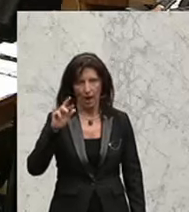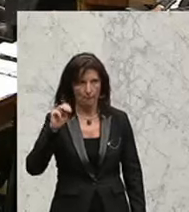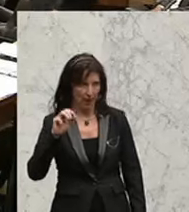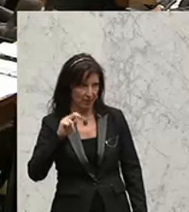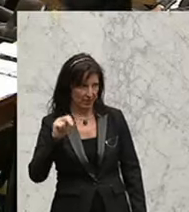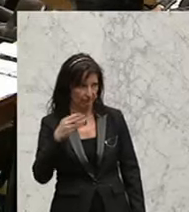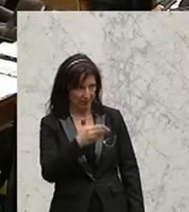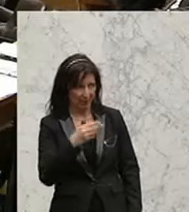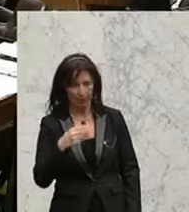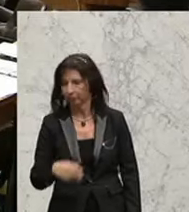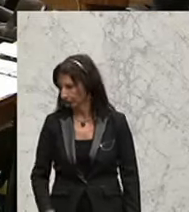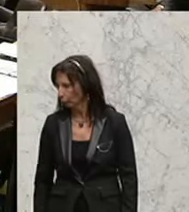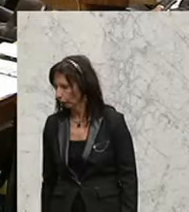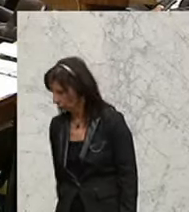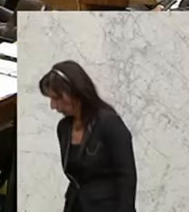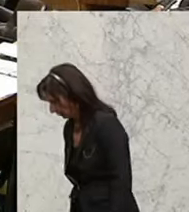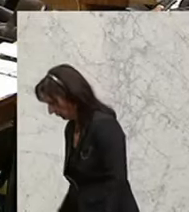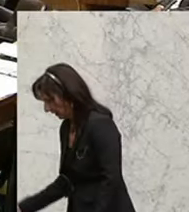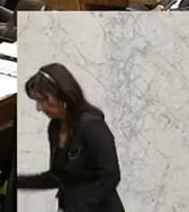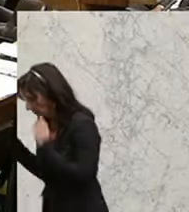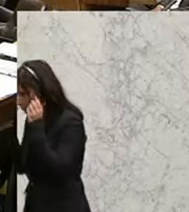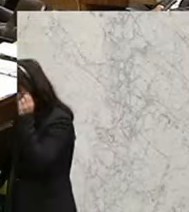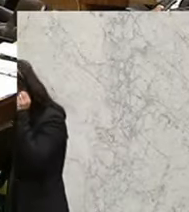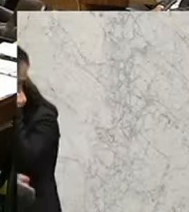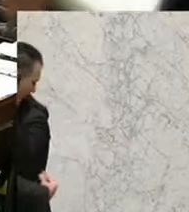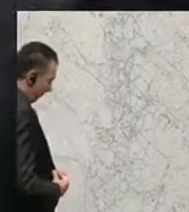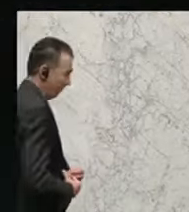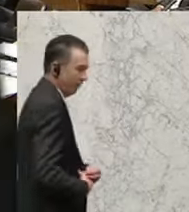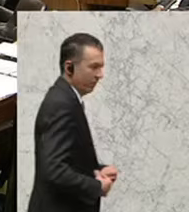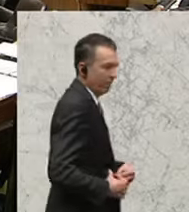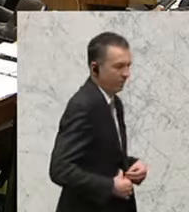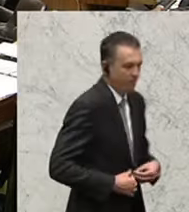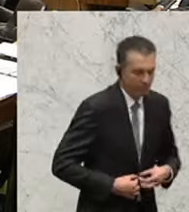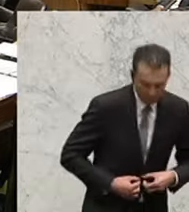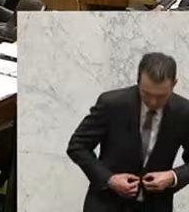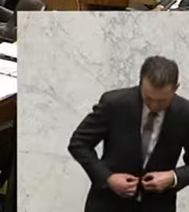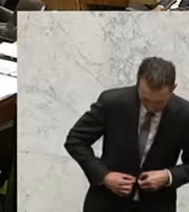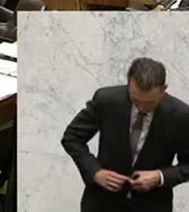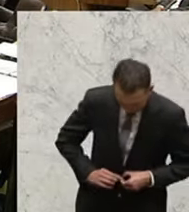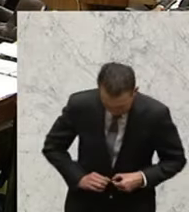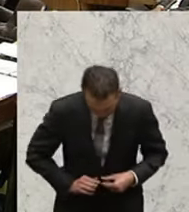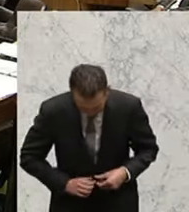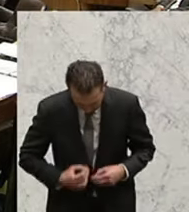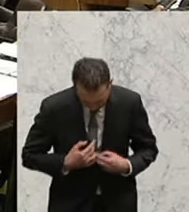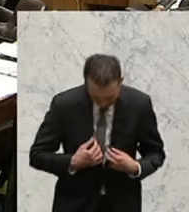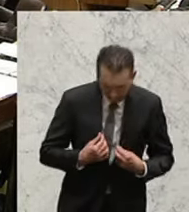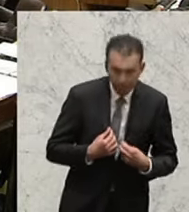nächste Rednerin am Wort, die seit gestern neu angelobte NEOS-Abgeordnete Claudia Angela Gamon.